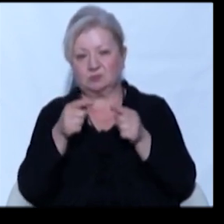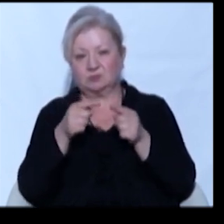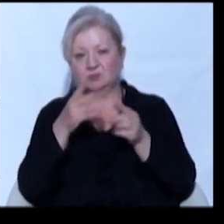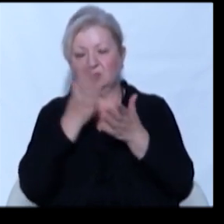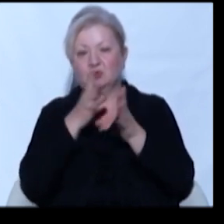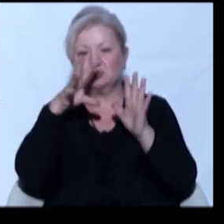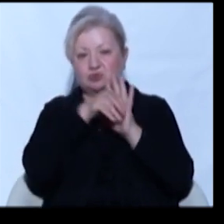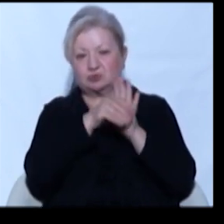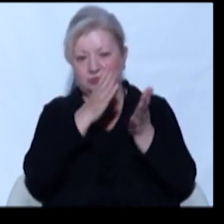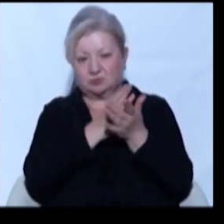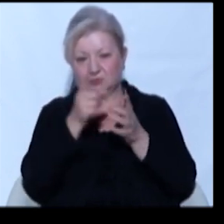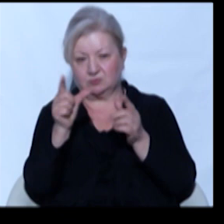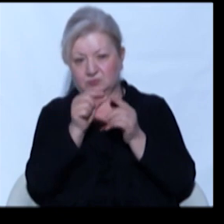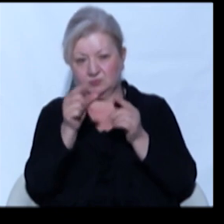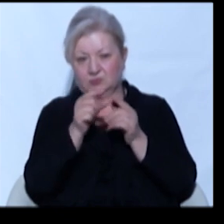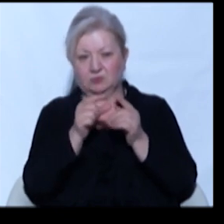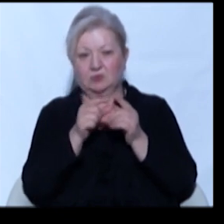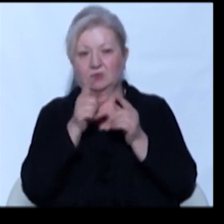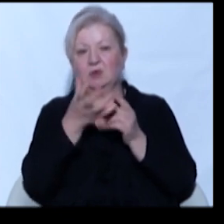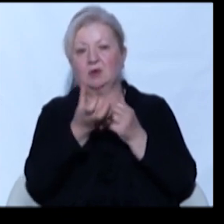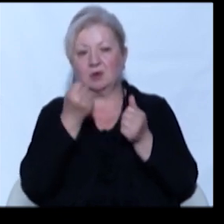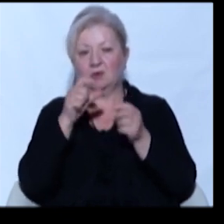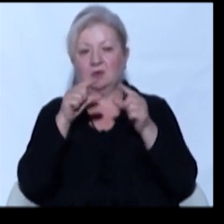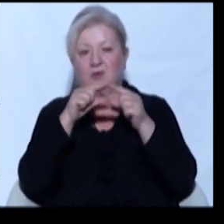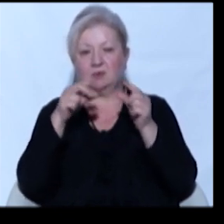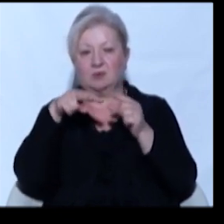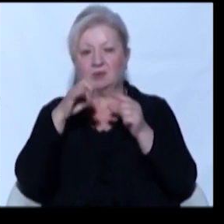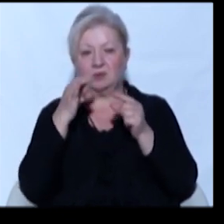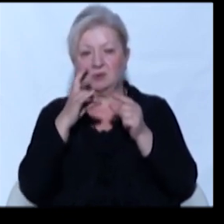შიგნით არის. ბადურას შიგნით არის. ავიღოთ ლინზა,